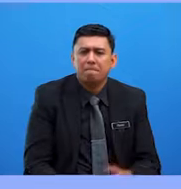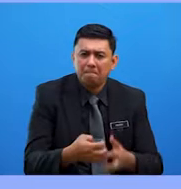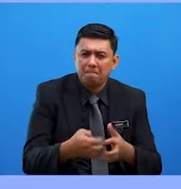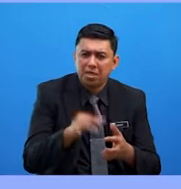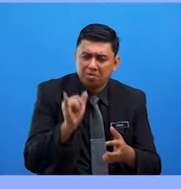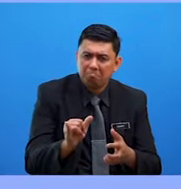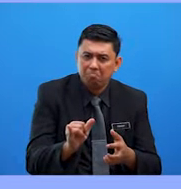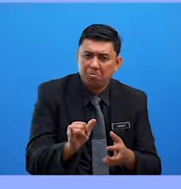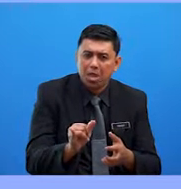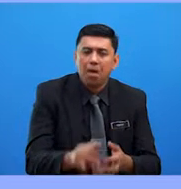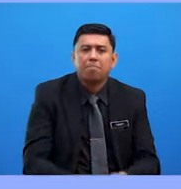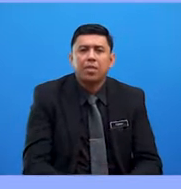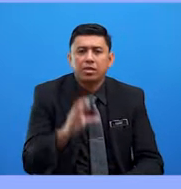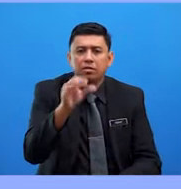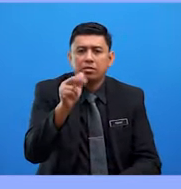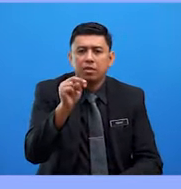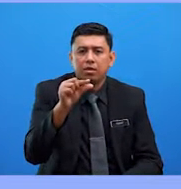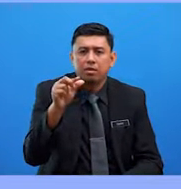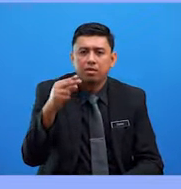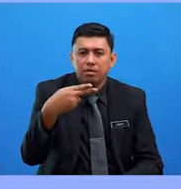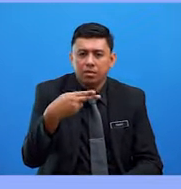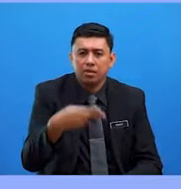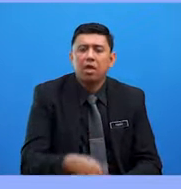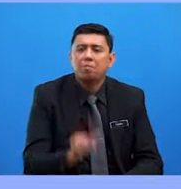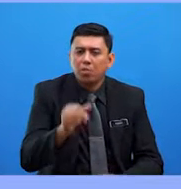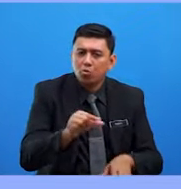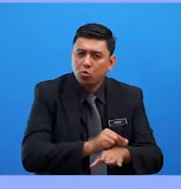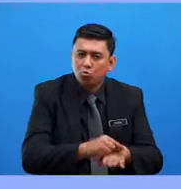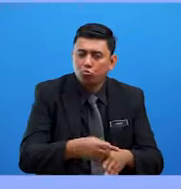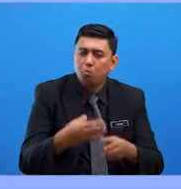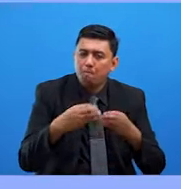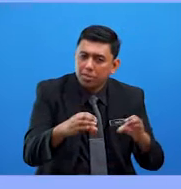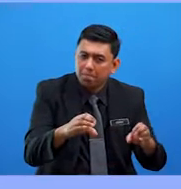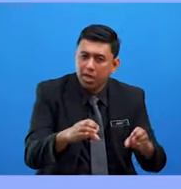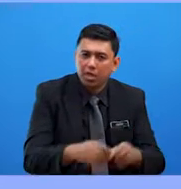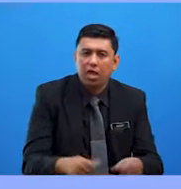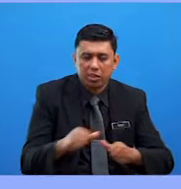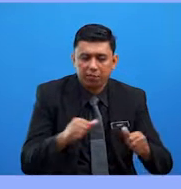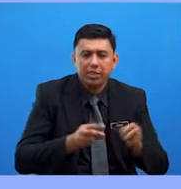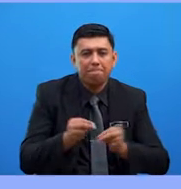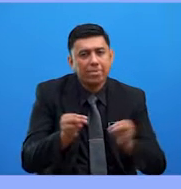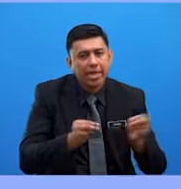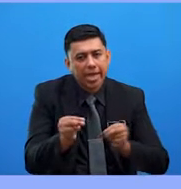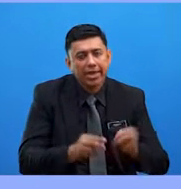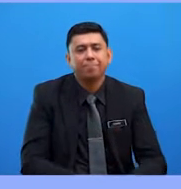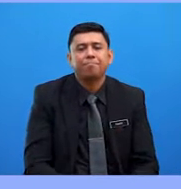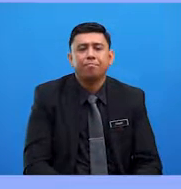yang canggih yang digunakan untuk membantu mempercepatkan aktiviti perniagaan.